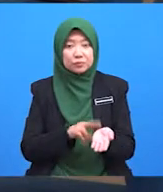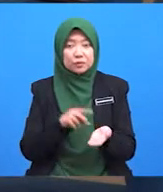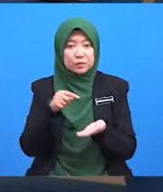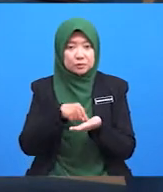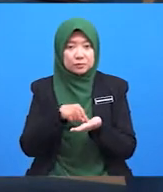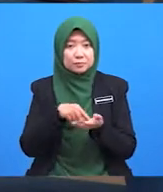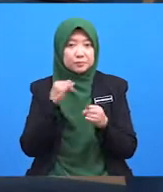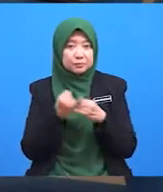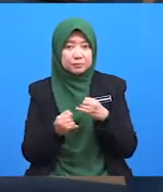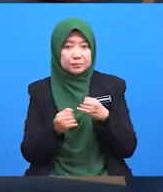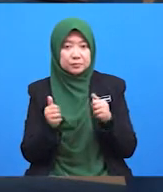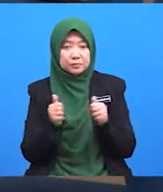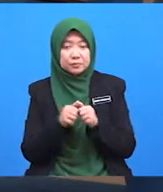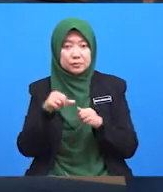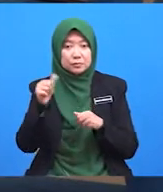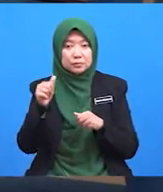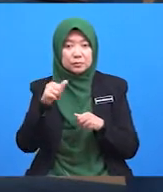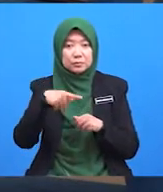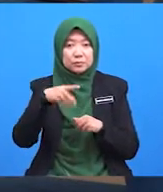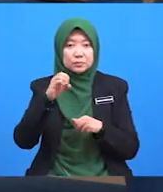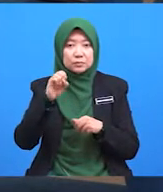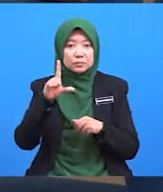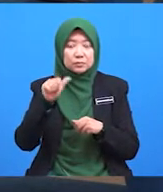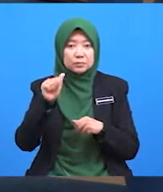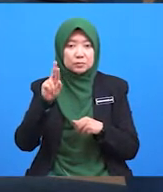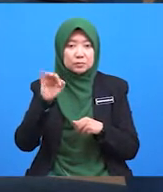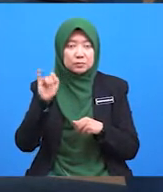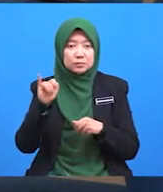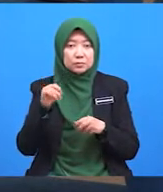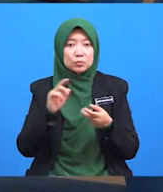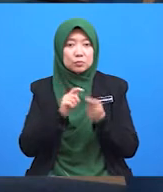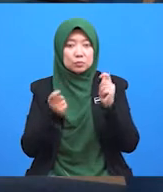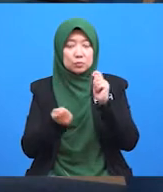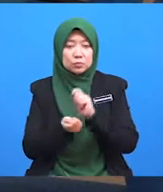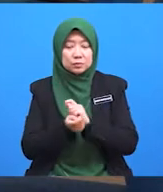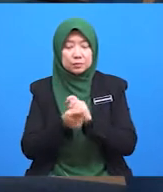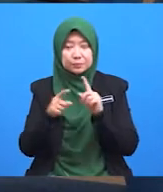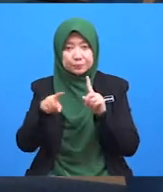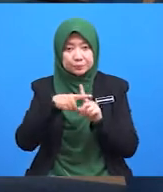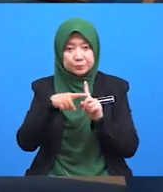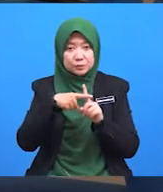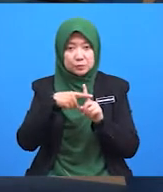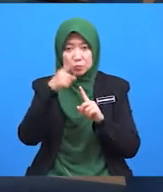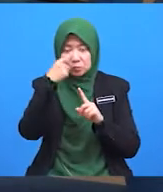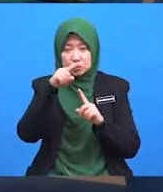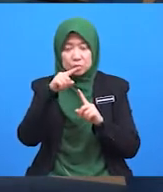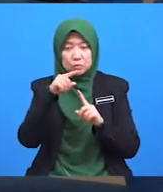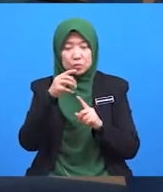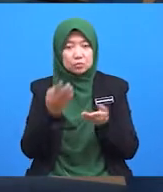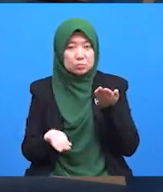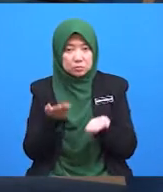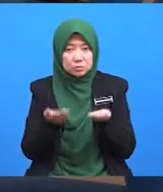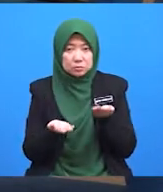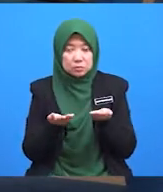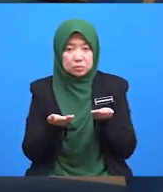Rawatan galvanik diakhiri dengan switch polariti ditukar kepada positif untuk mengimbangi